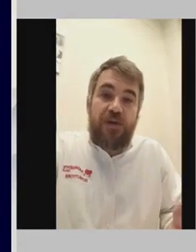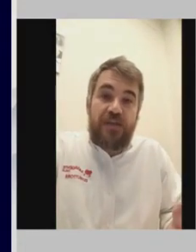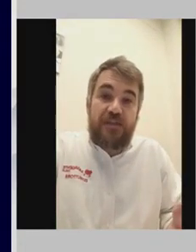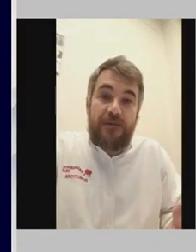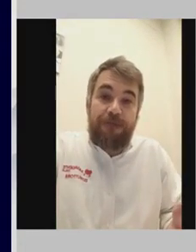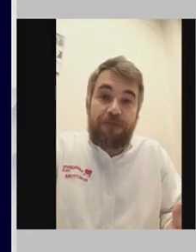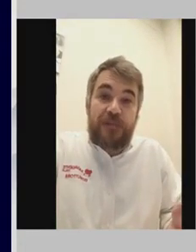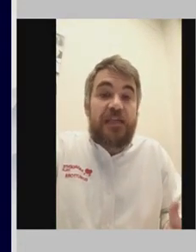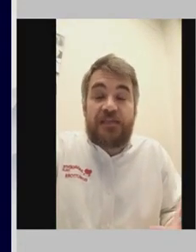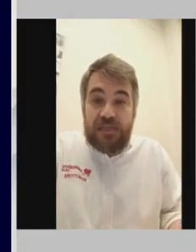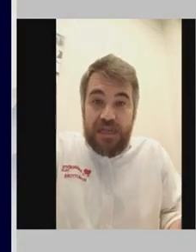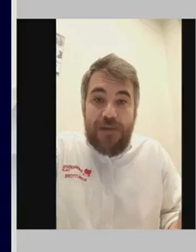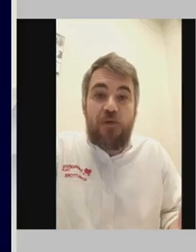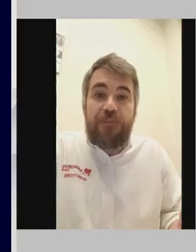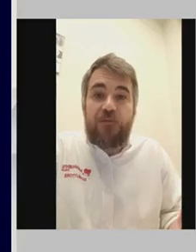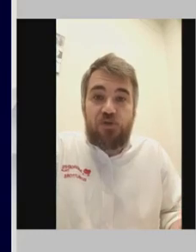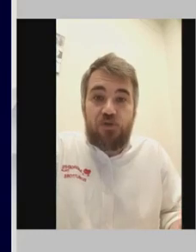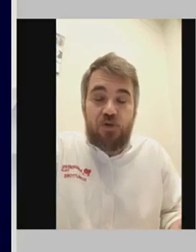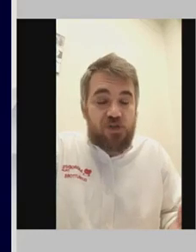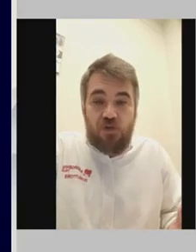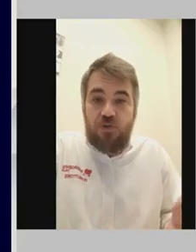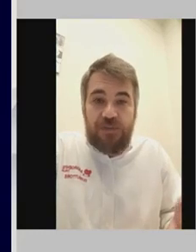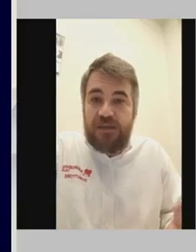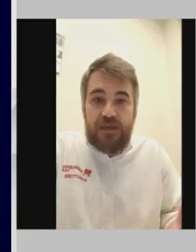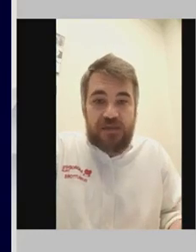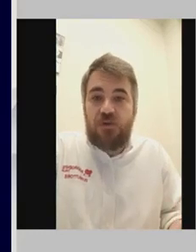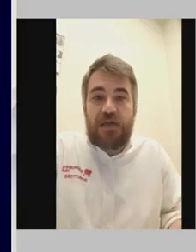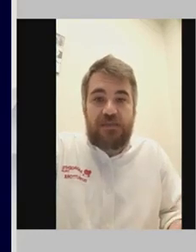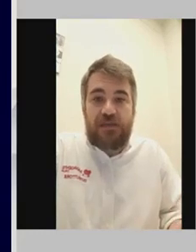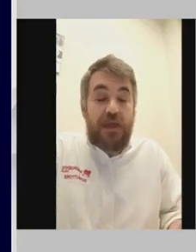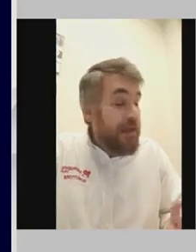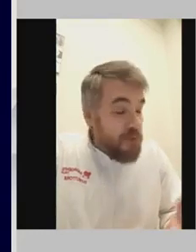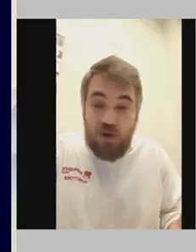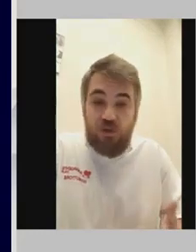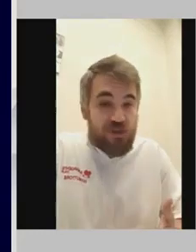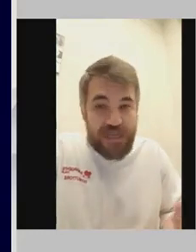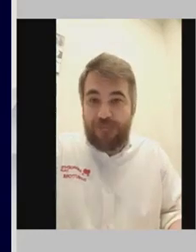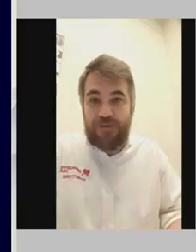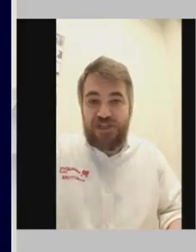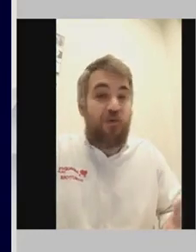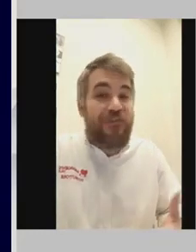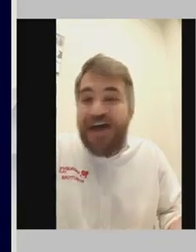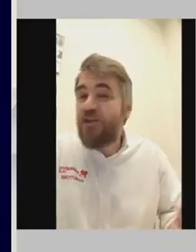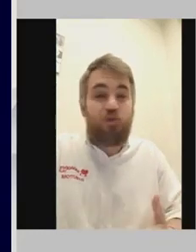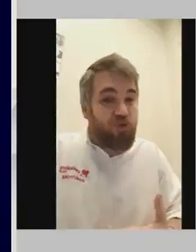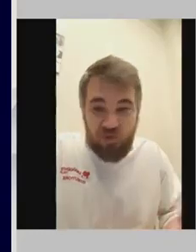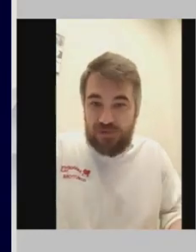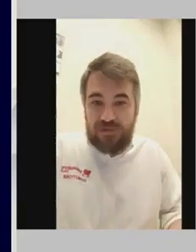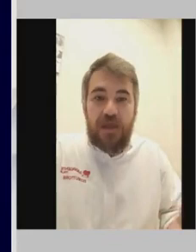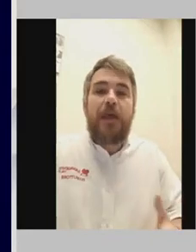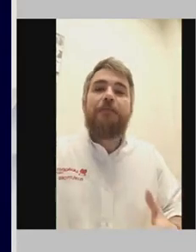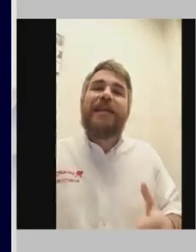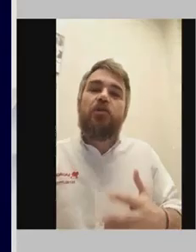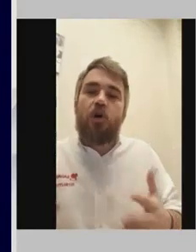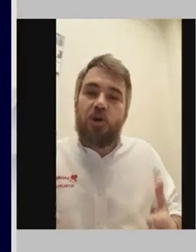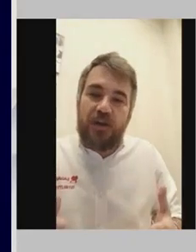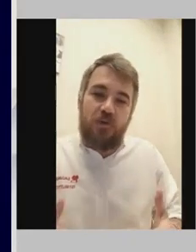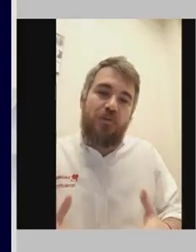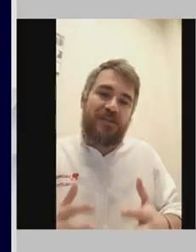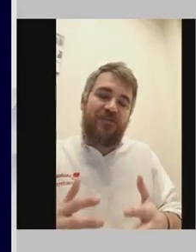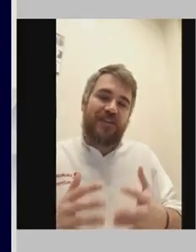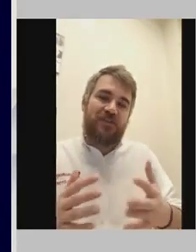questo paese? Inseriamo il primo soccorso come materia scolastica. È molto semplice, lo fanno tutti, ma